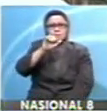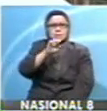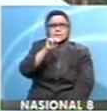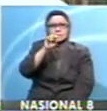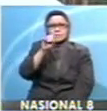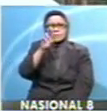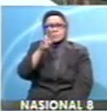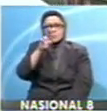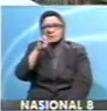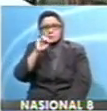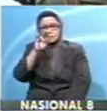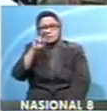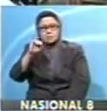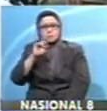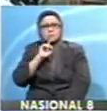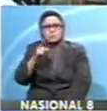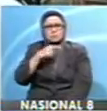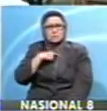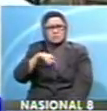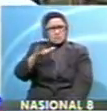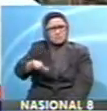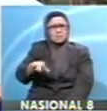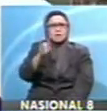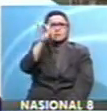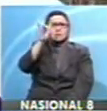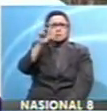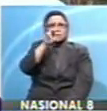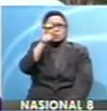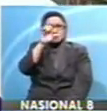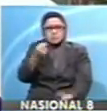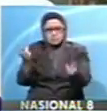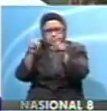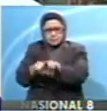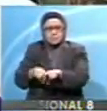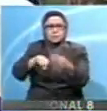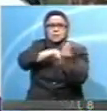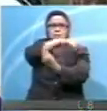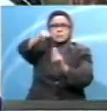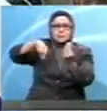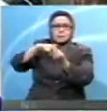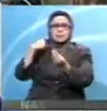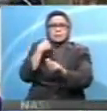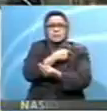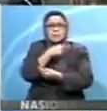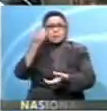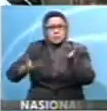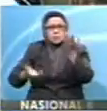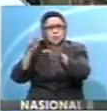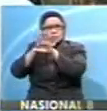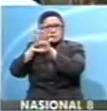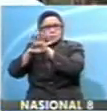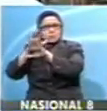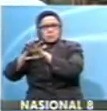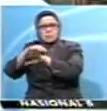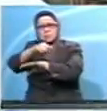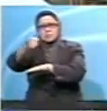n ini adalah salah satu saja daripada kes-kes yang berlaku di sekeliling kita dan mungkin ramai lagi